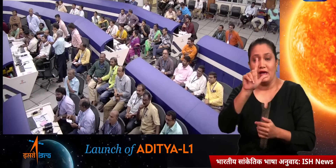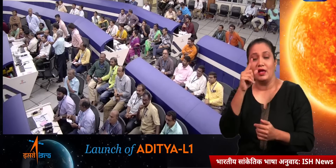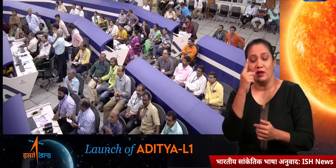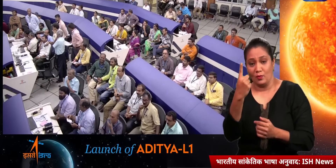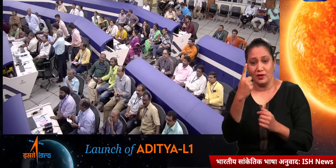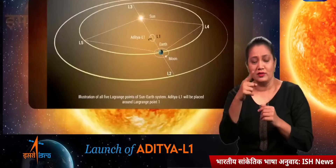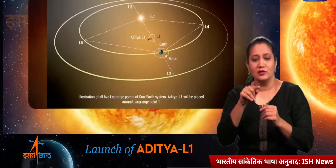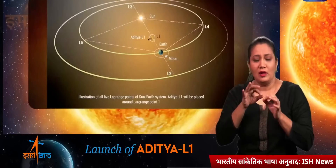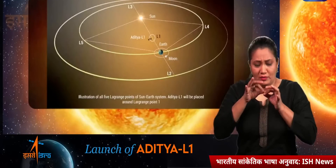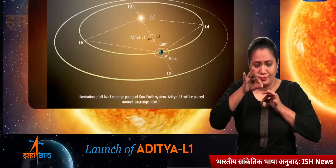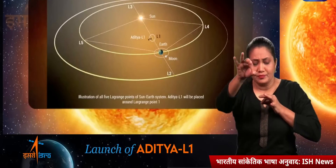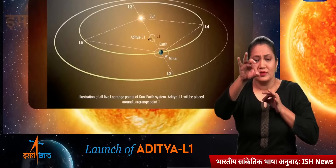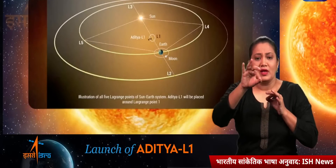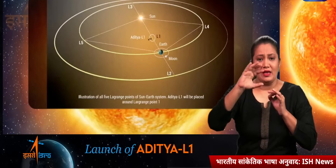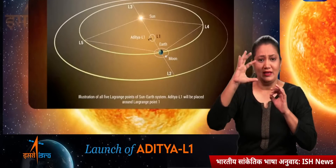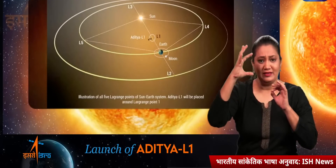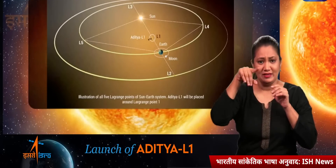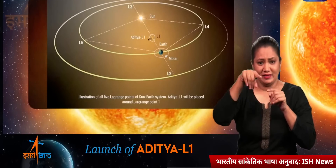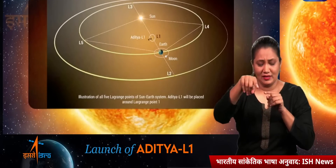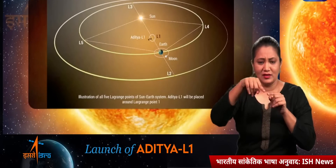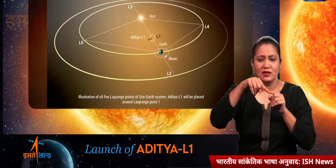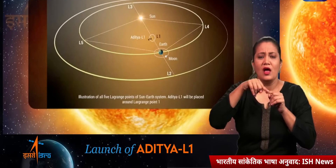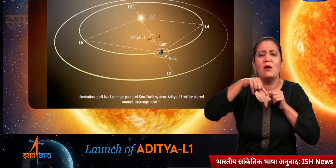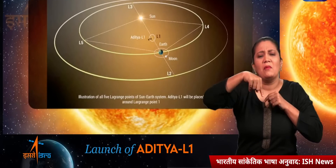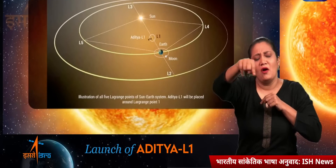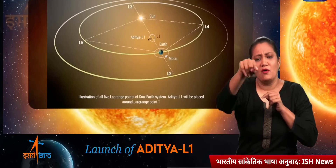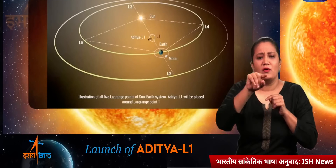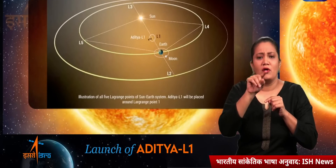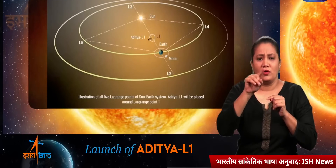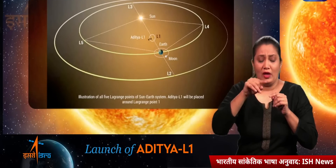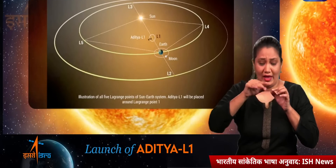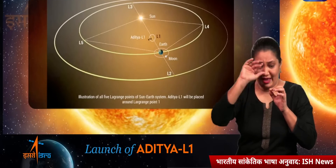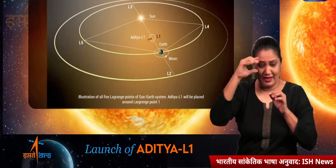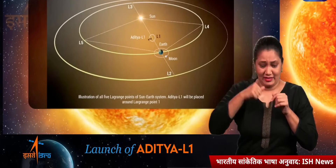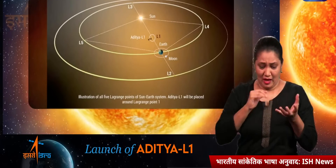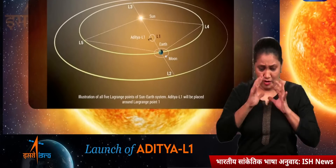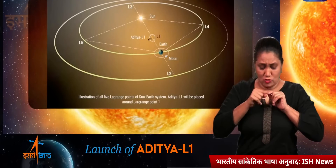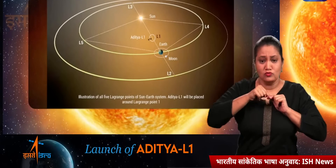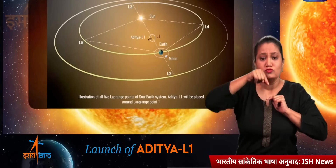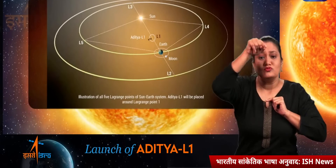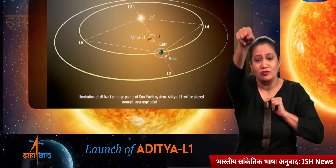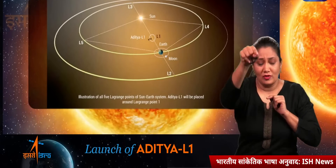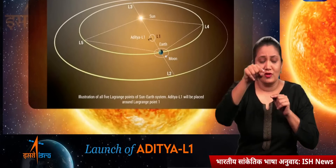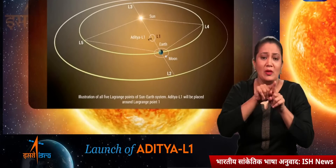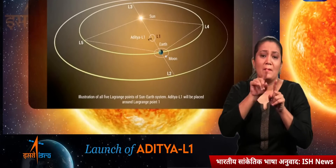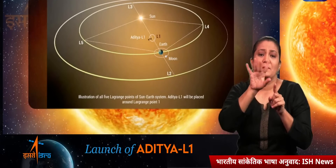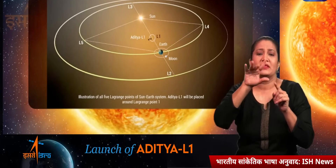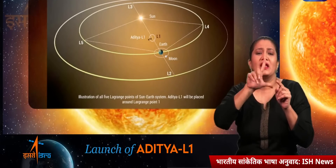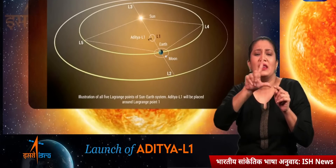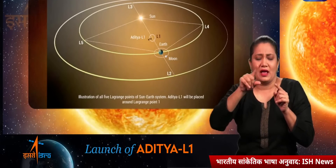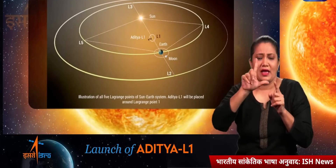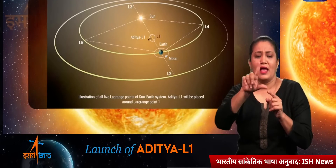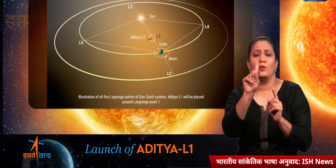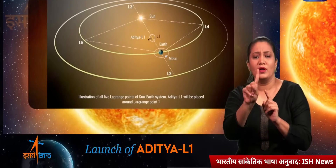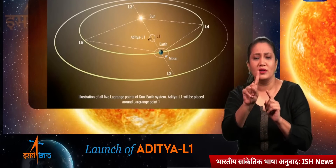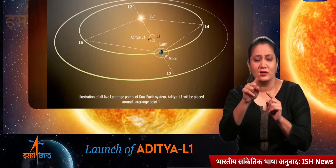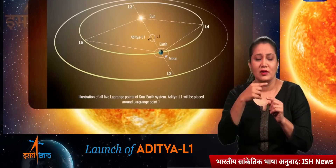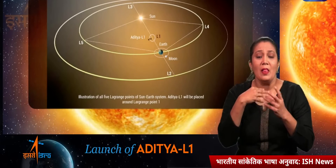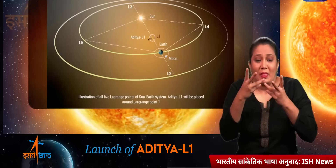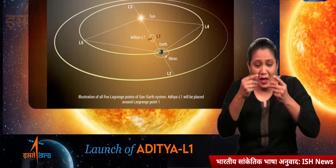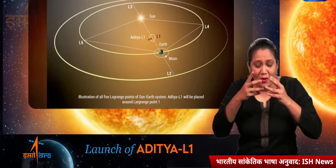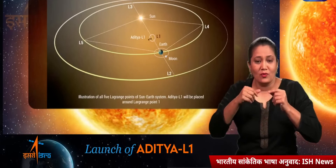से सूर्य की दिशा में दूरी लगभग 15 लाख किलोमीटर है और इसे हम एस्ट्रोनॉमिकल यूनिट